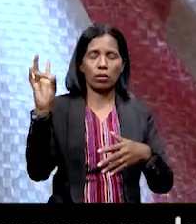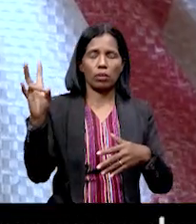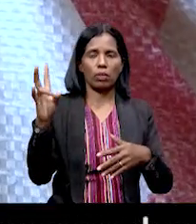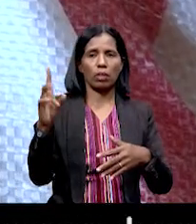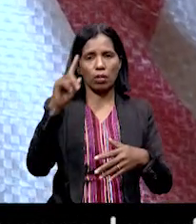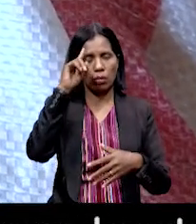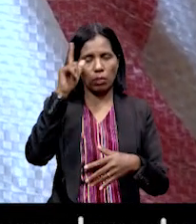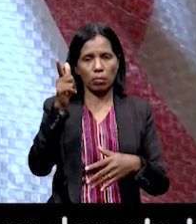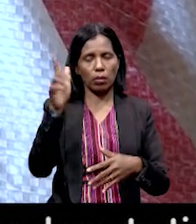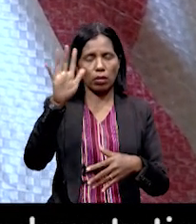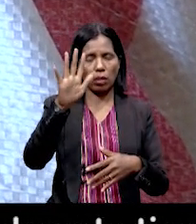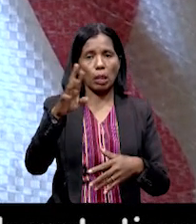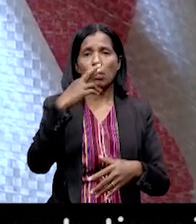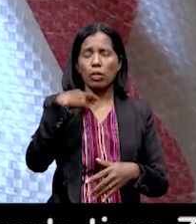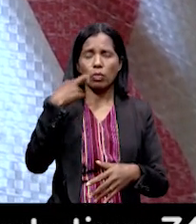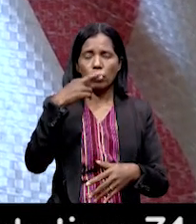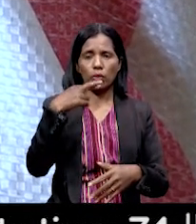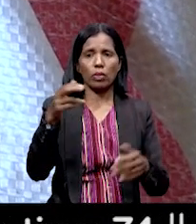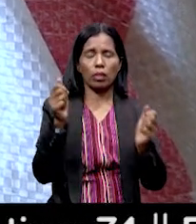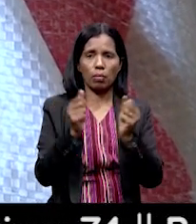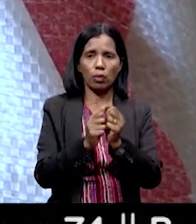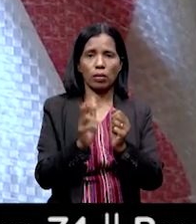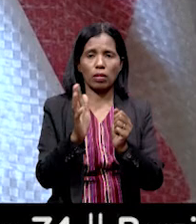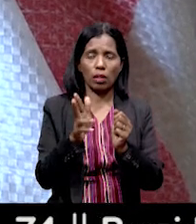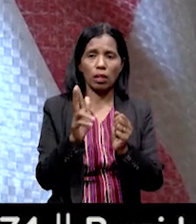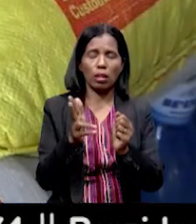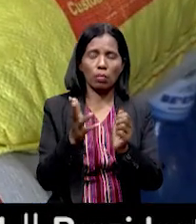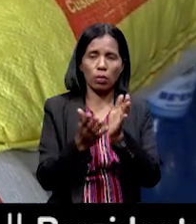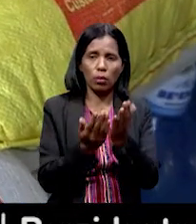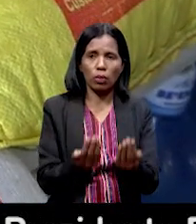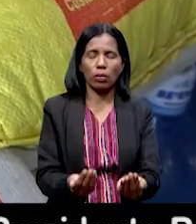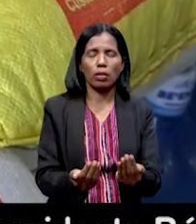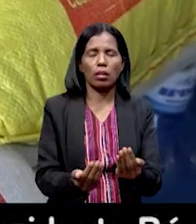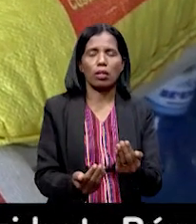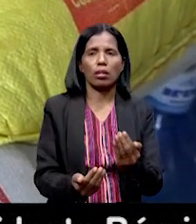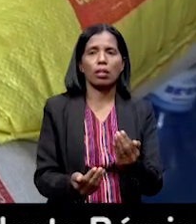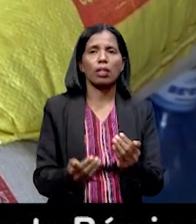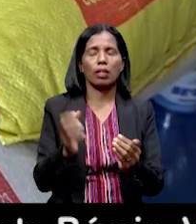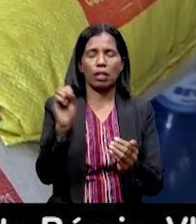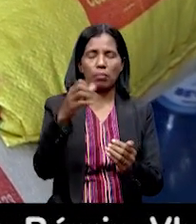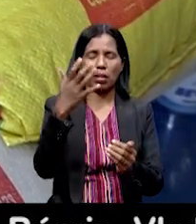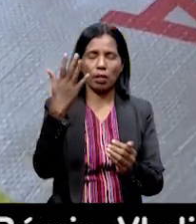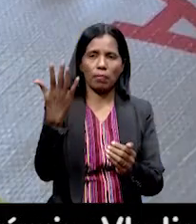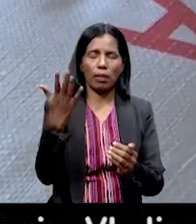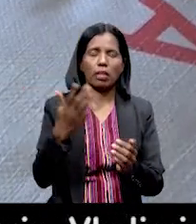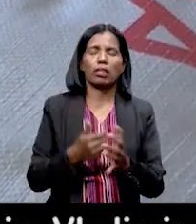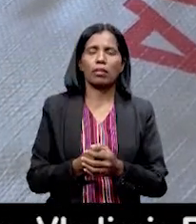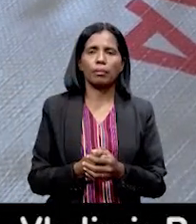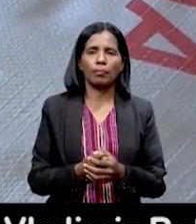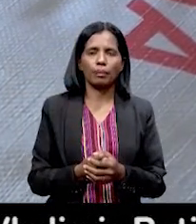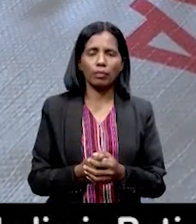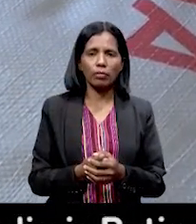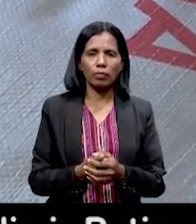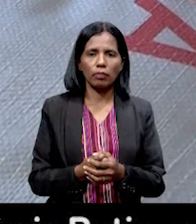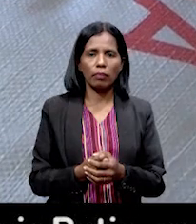2005 foso kilograma tolunulu sae ba dolar 2006 sentavos 50 foso kilograma